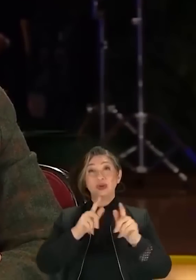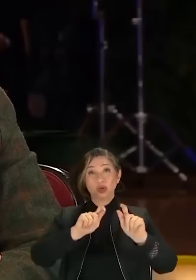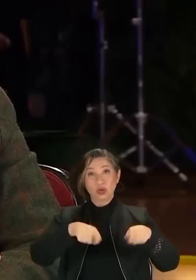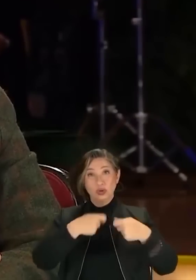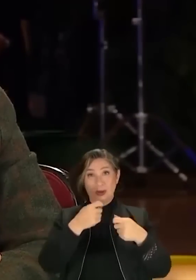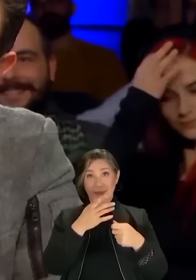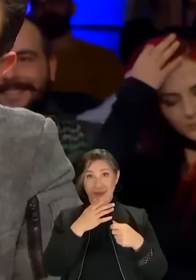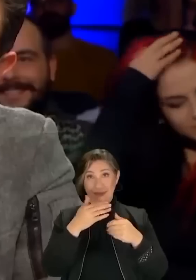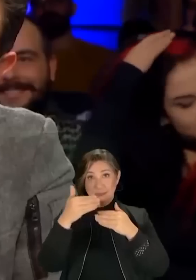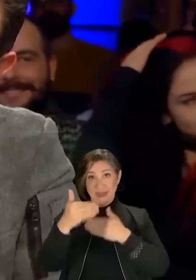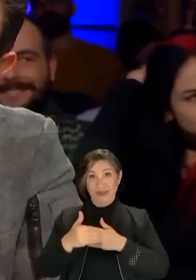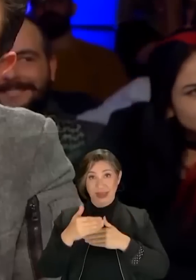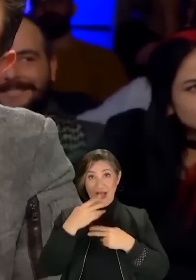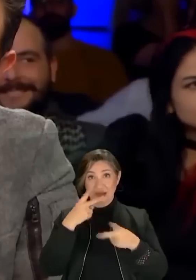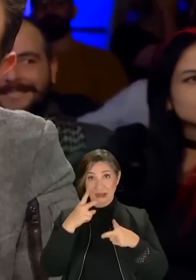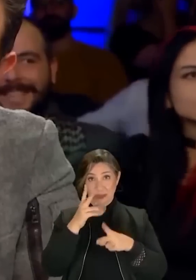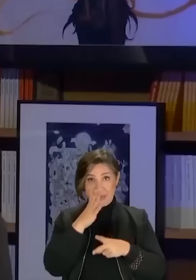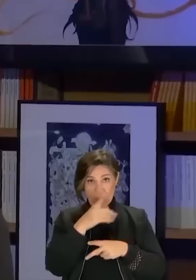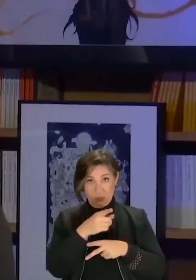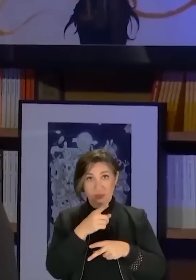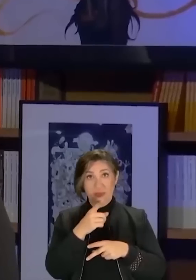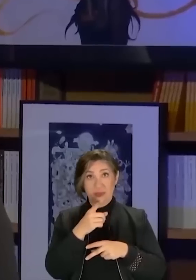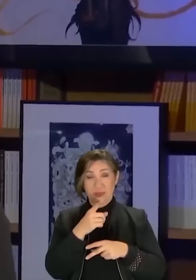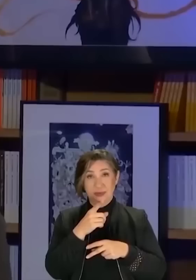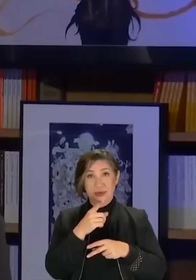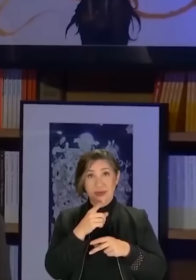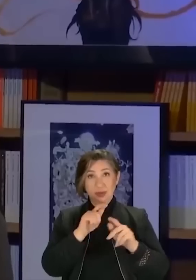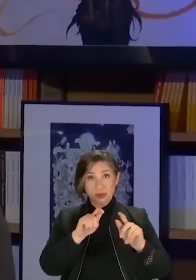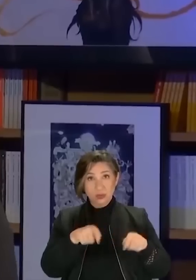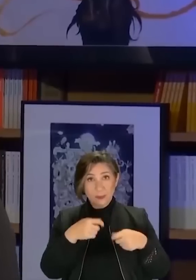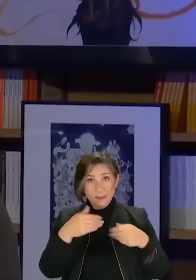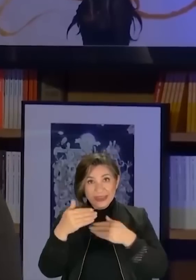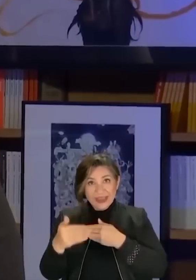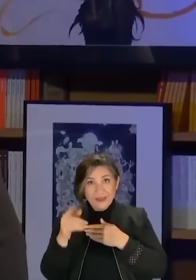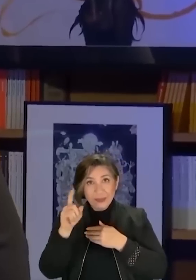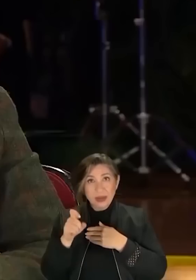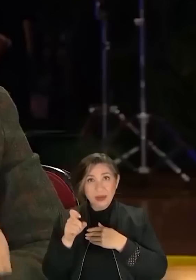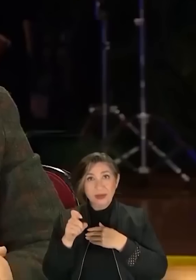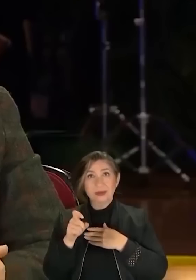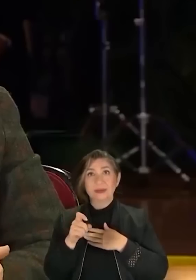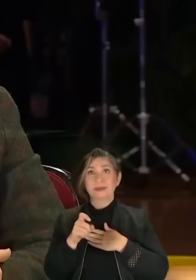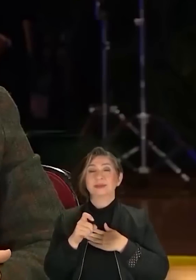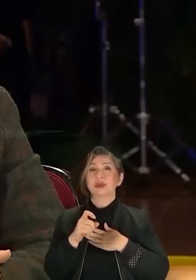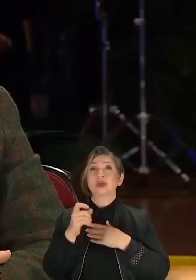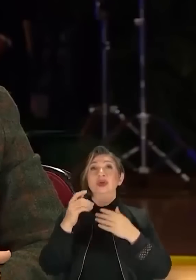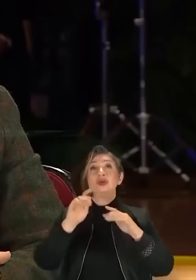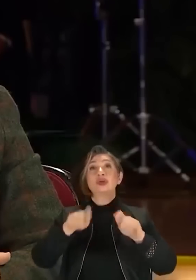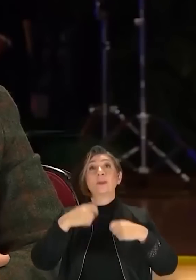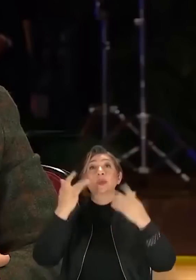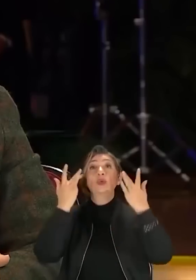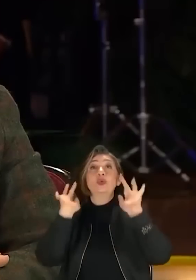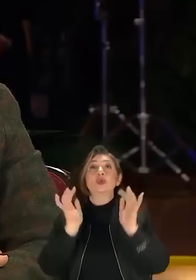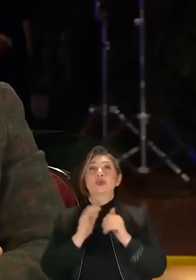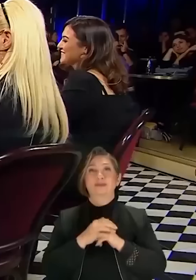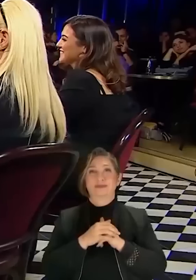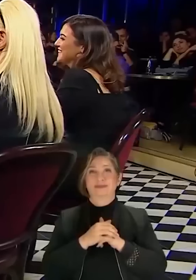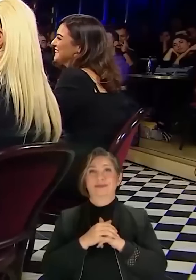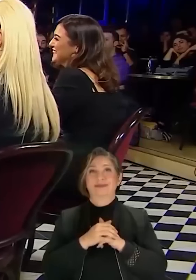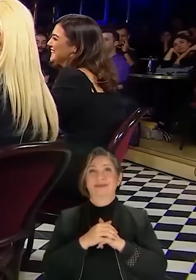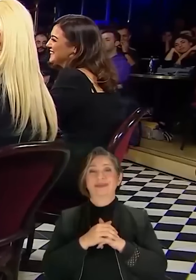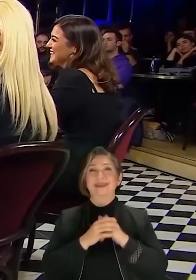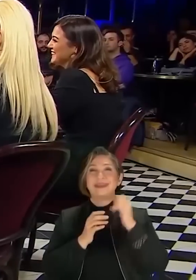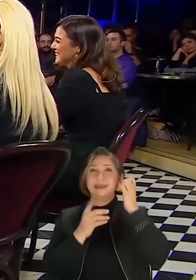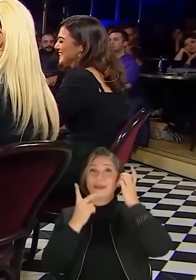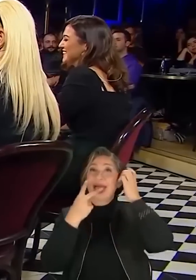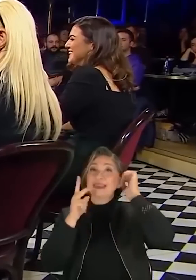çorap mesafedir açıklamalarını biliyorsun değil mi? Ben şey yaptım onu. Çorap mesafedir mi? Tabii çorap mesafedir. Çorap kültürdür. Çorap kültürdür. Ya